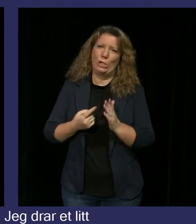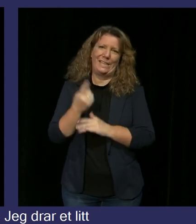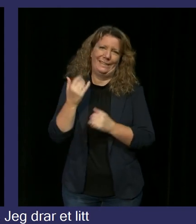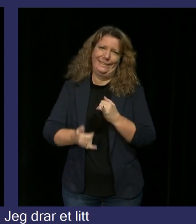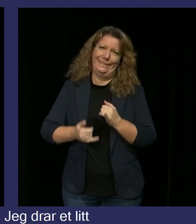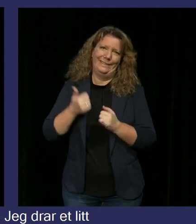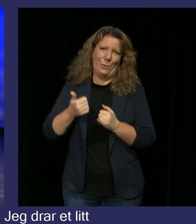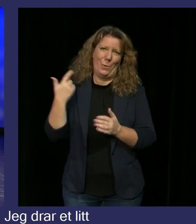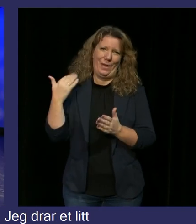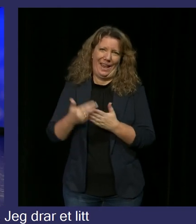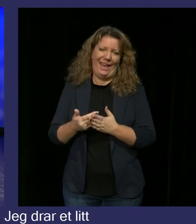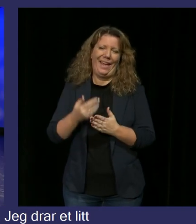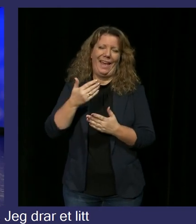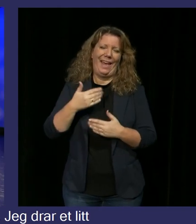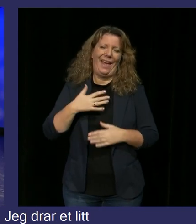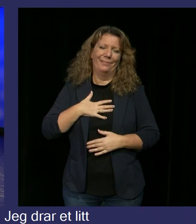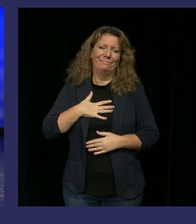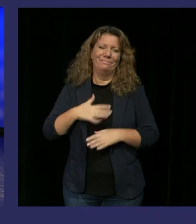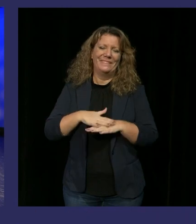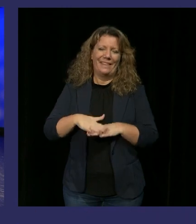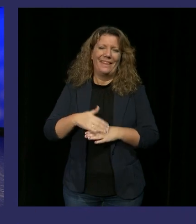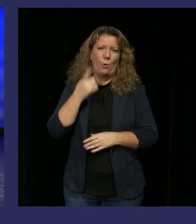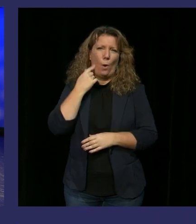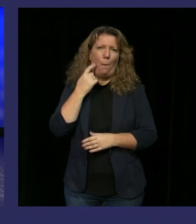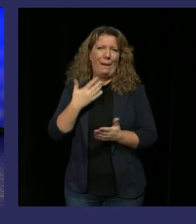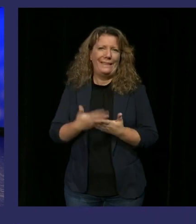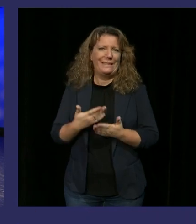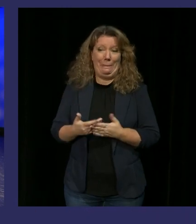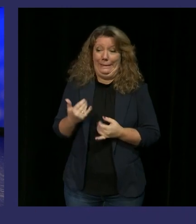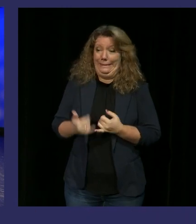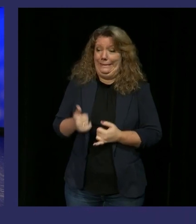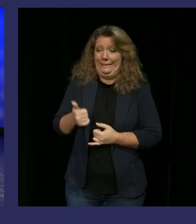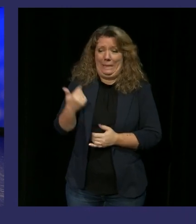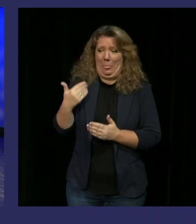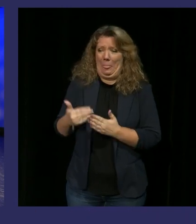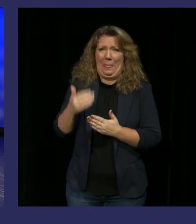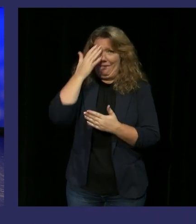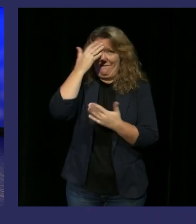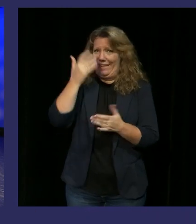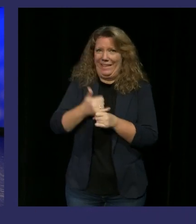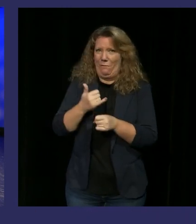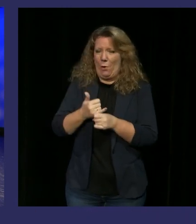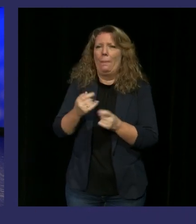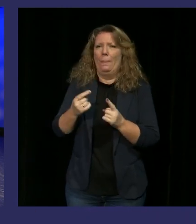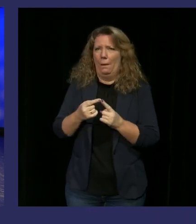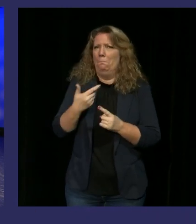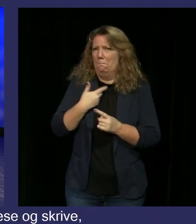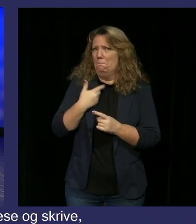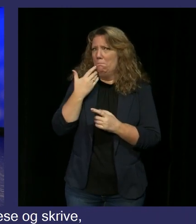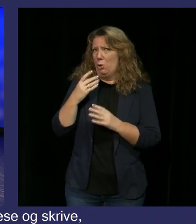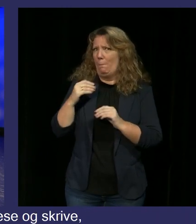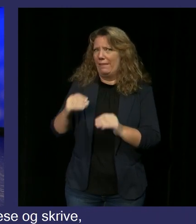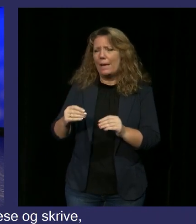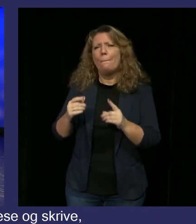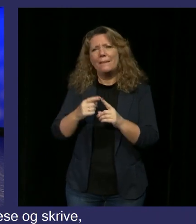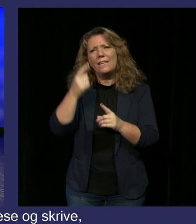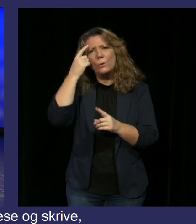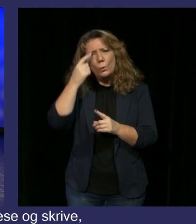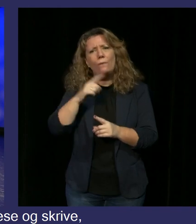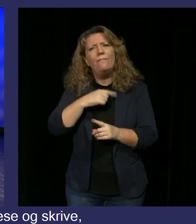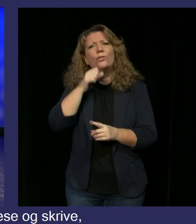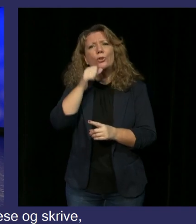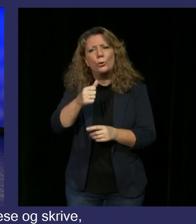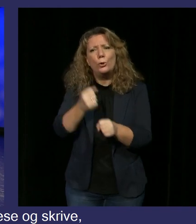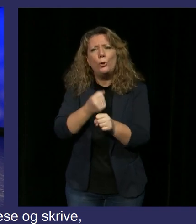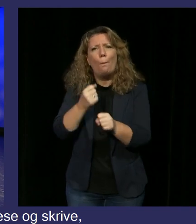gamle eksempler nå, merker jeg. Så jeg vet ikke faktisk helt hvordan det har vært de siste årene. Det blitt mye bedre, men jeg tror vi hele tiden må jobbe med det. Fordi det folk som også